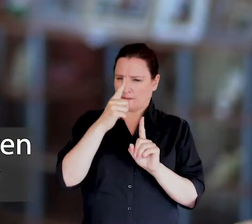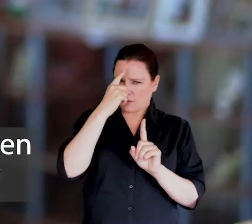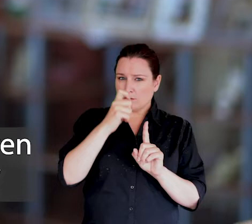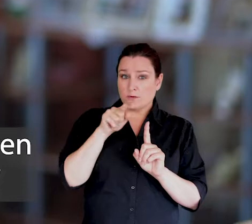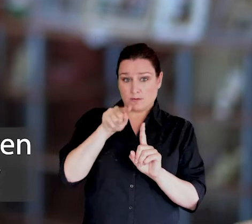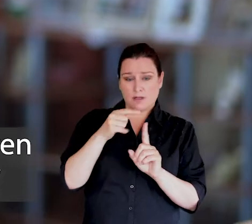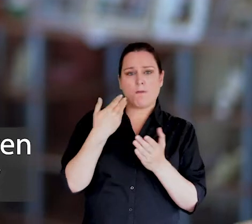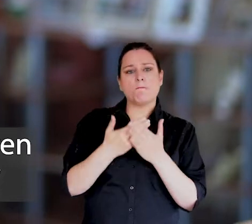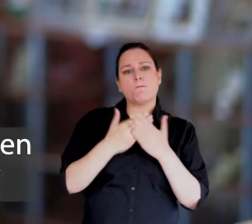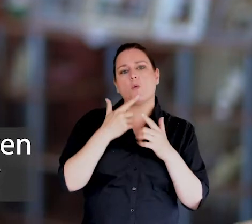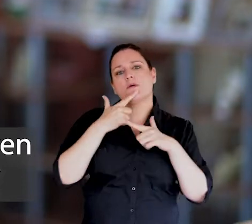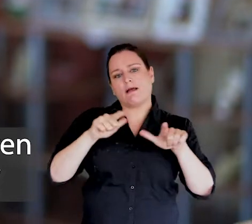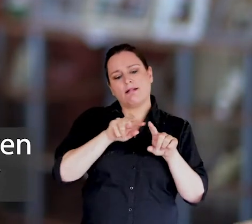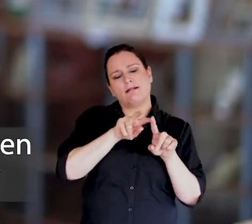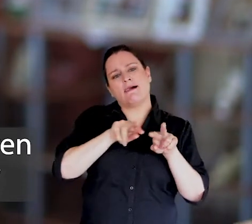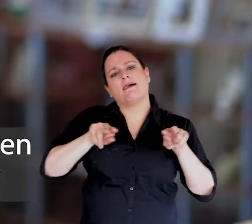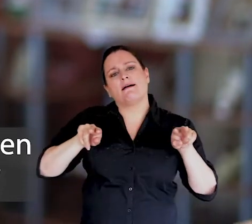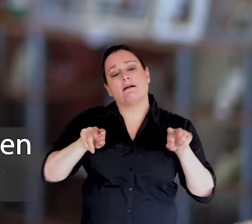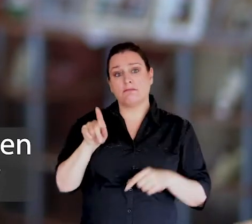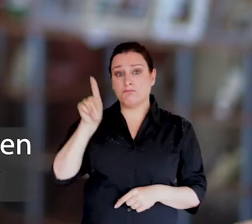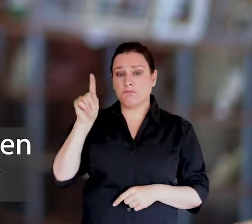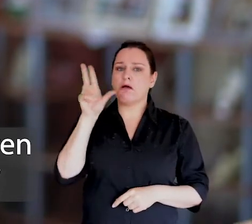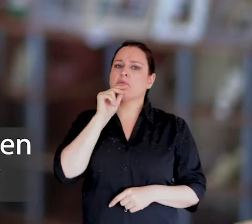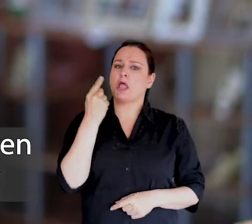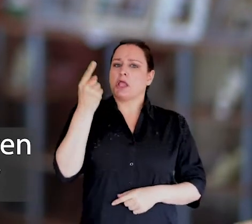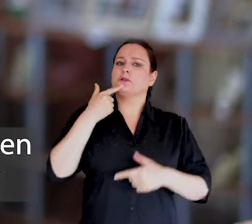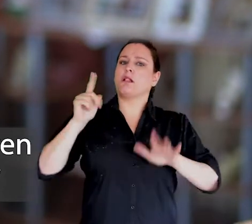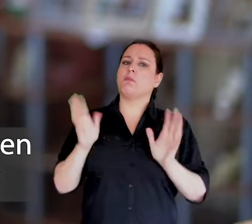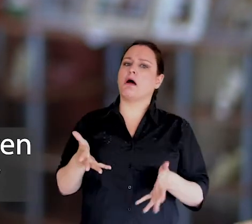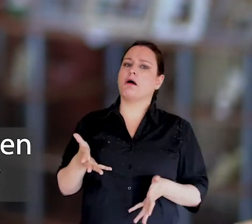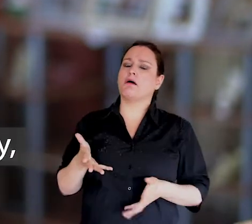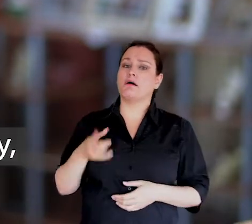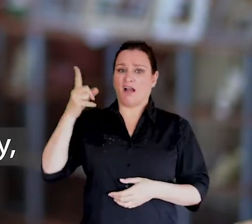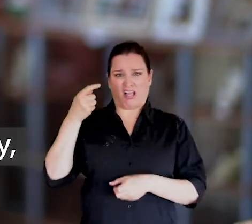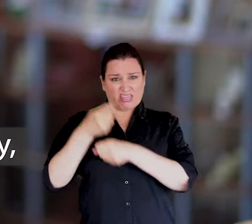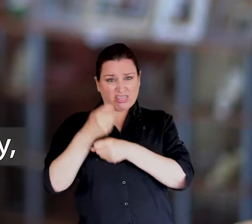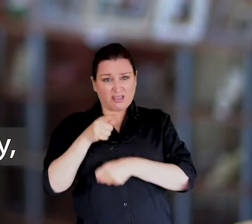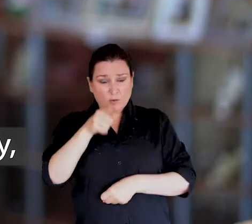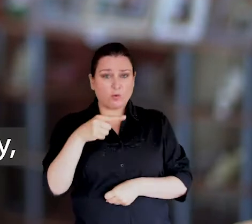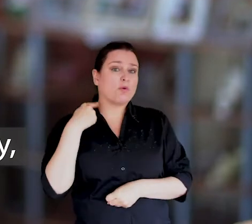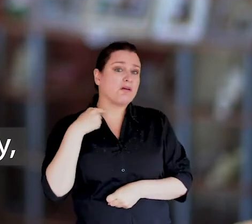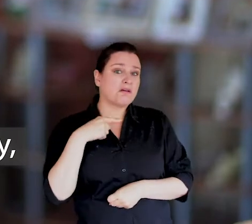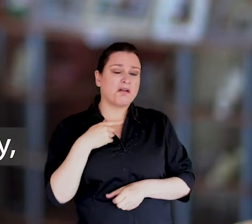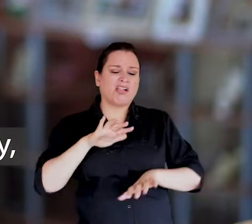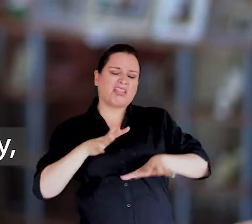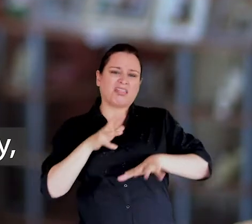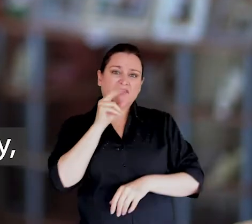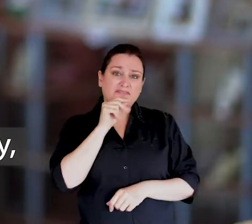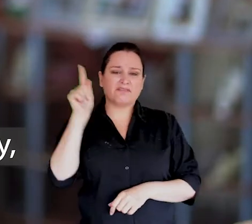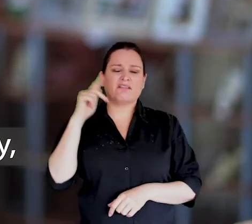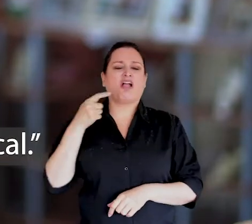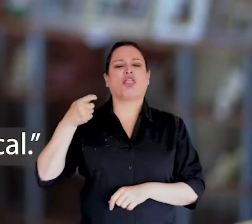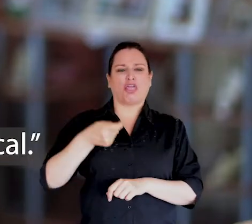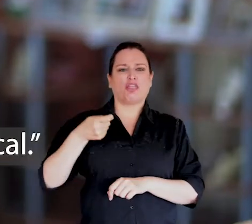mensen kan eens niet één enkele woord in totaal zeggen. Maar wanneer je Engels praat en foutief